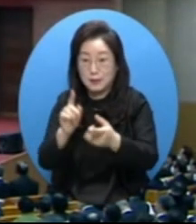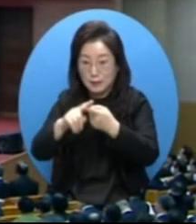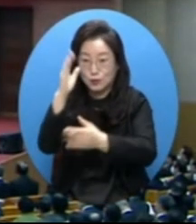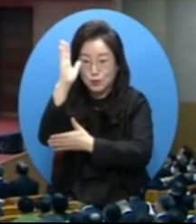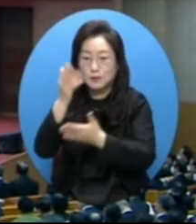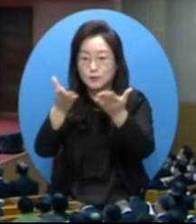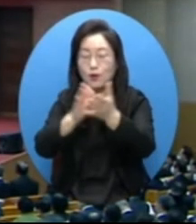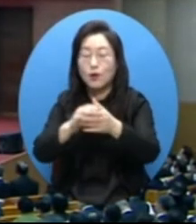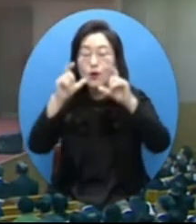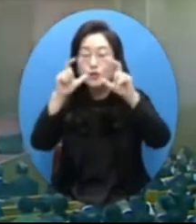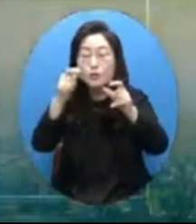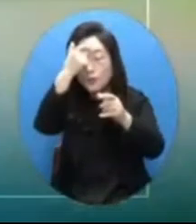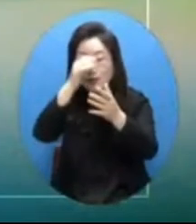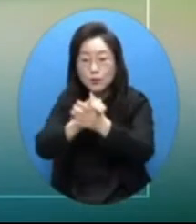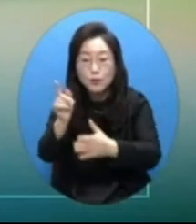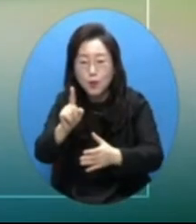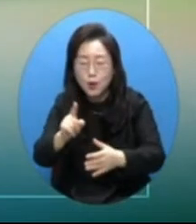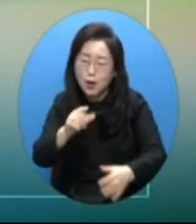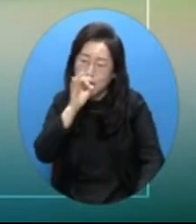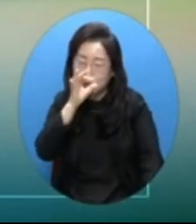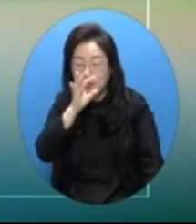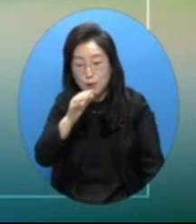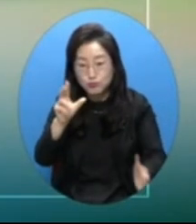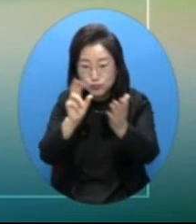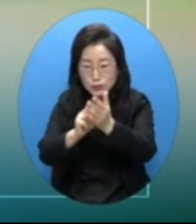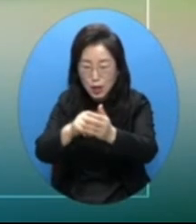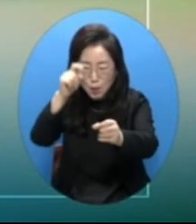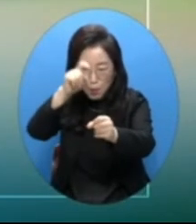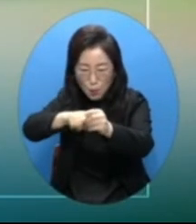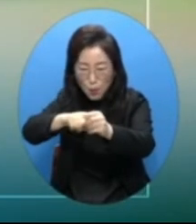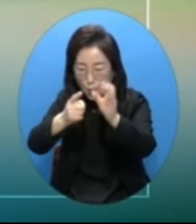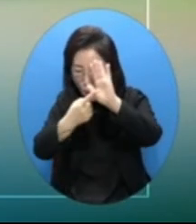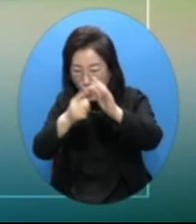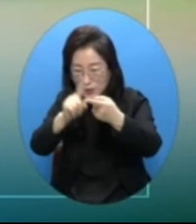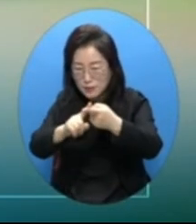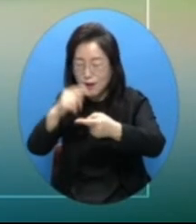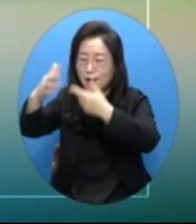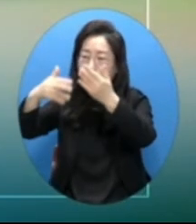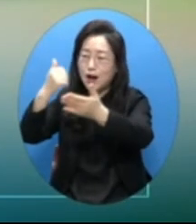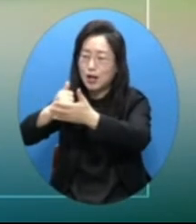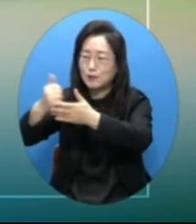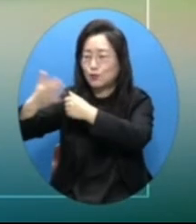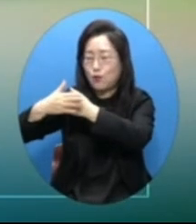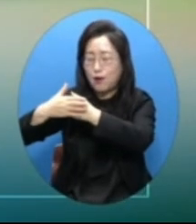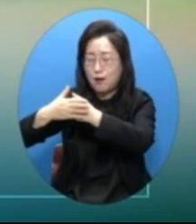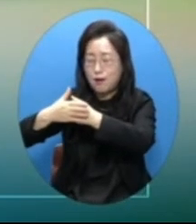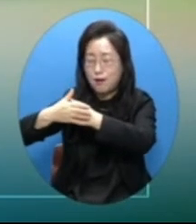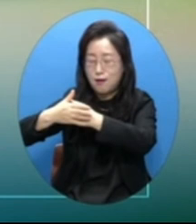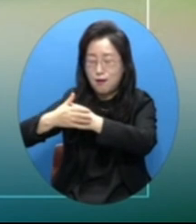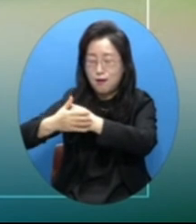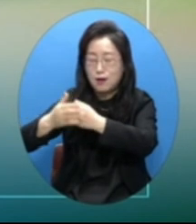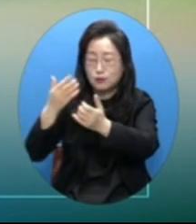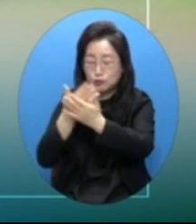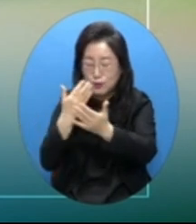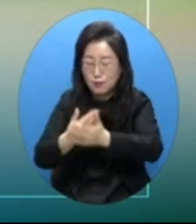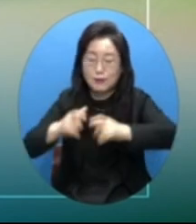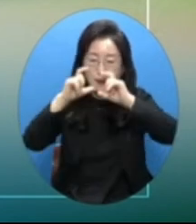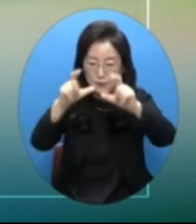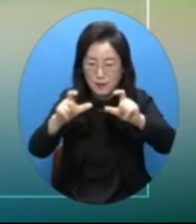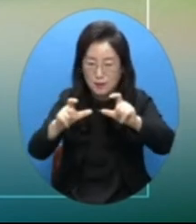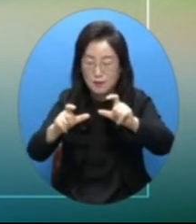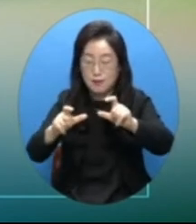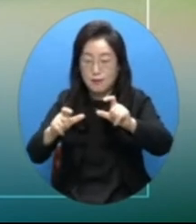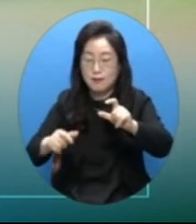선포기도란 불가능해 보이는 문제나 목표에 대해 하나님의 초자연적인 개입을 요청하는 담대한 기도이다 선포기도를 드릴